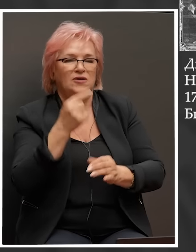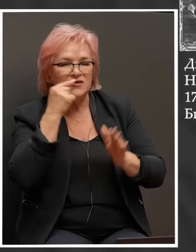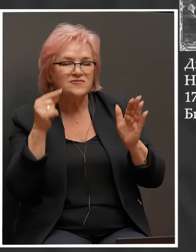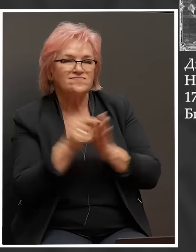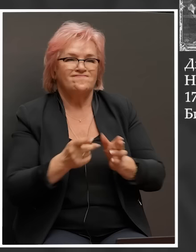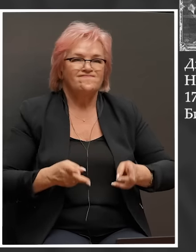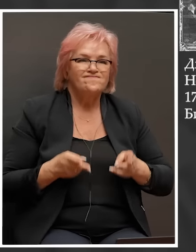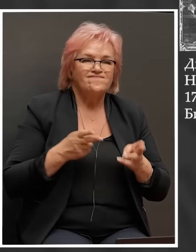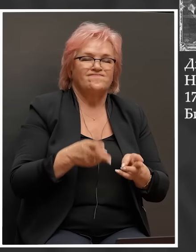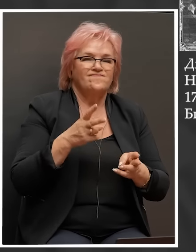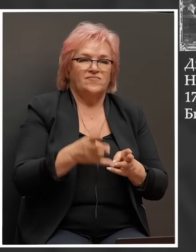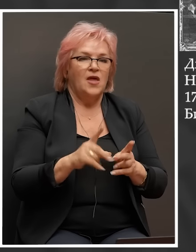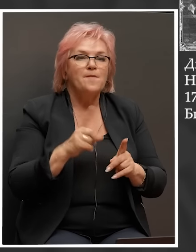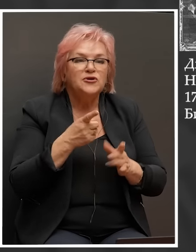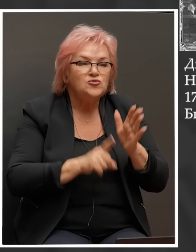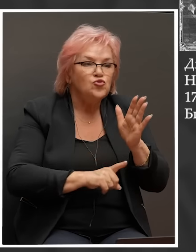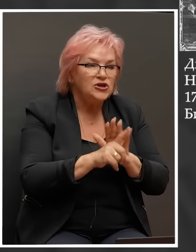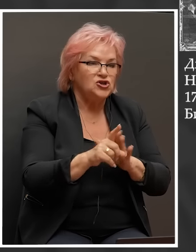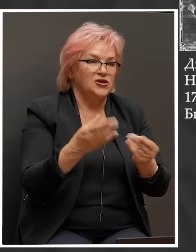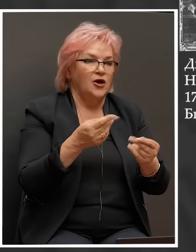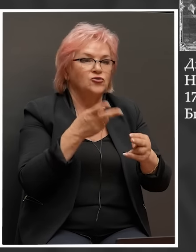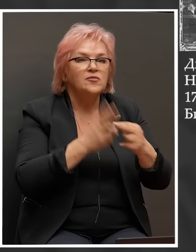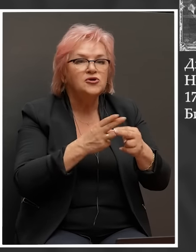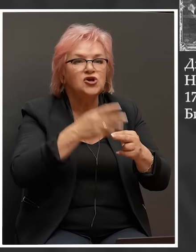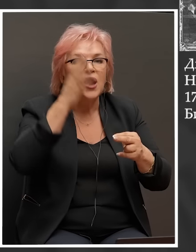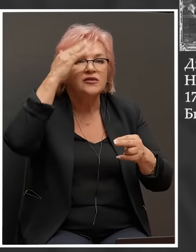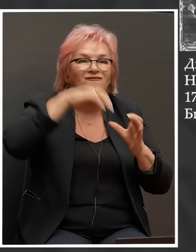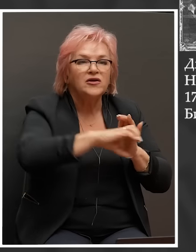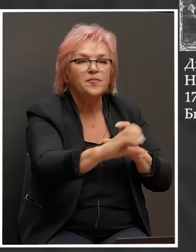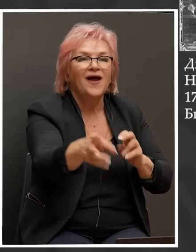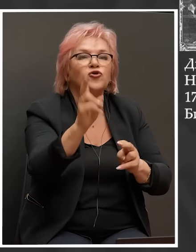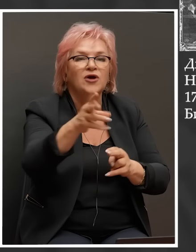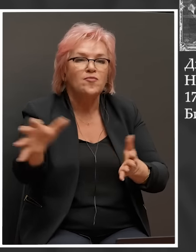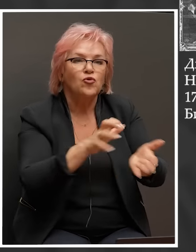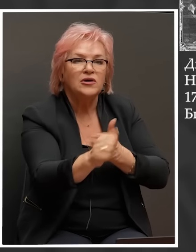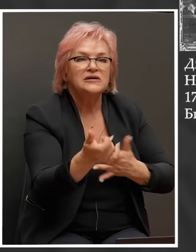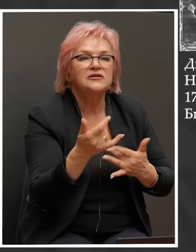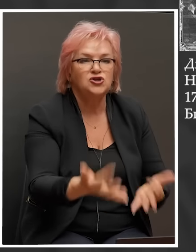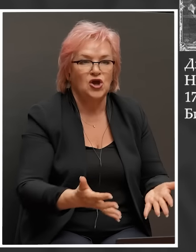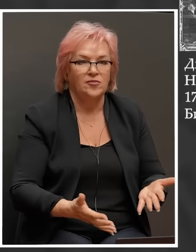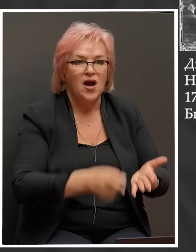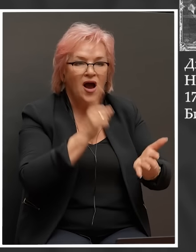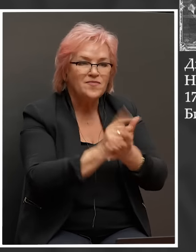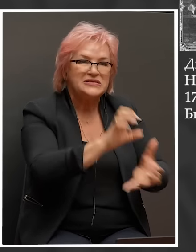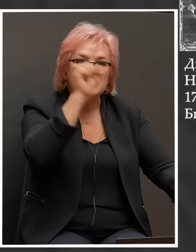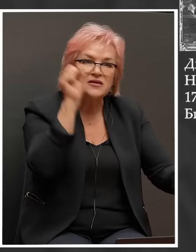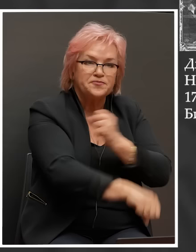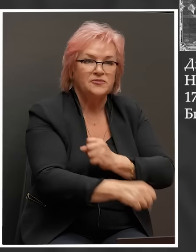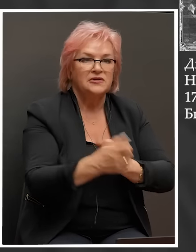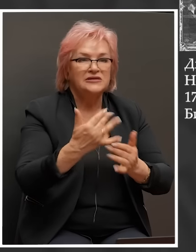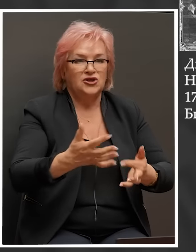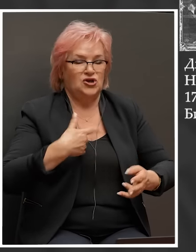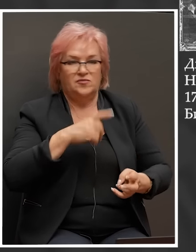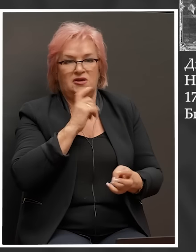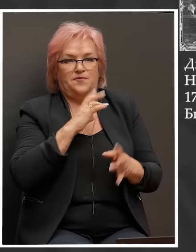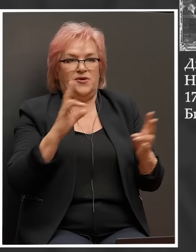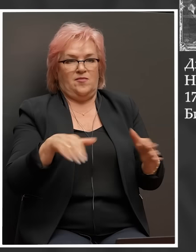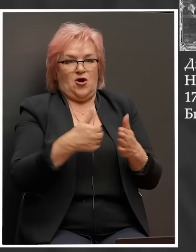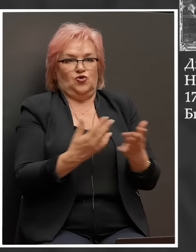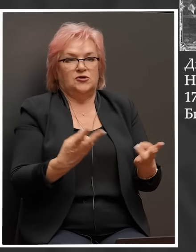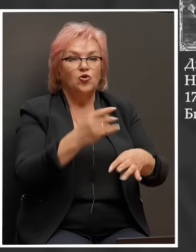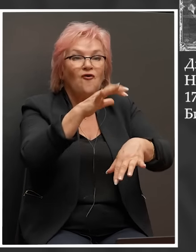с инфраструктуры все начинают, я понять не могу. Кому мешает водопровод и почему непременно надо его сломать, я так и не понимаю. Но, тем